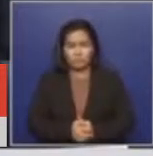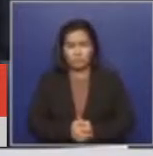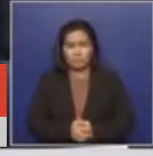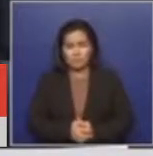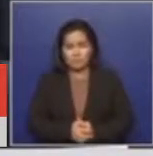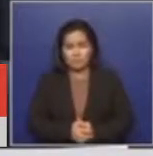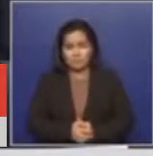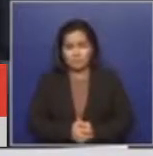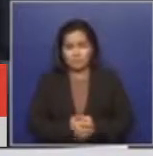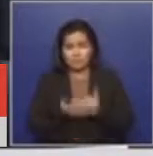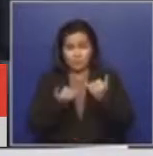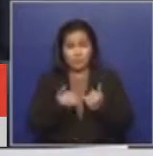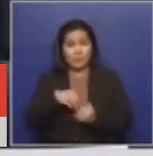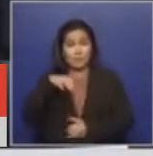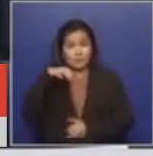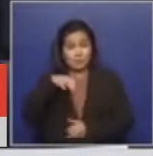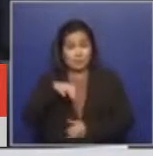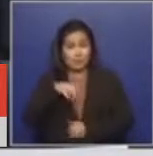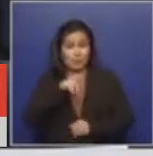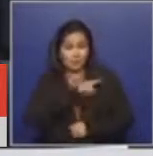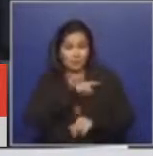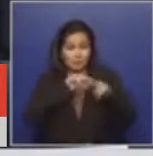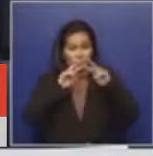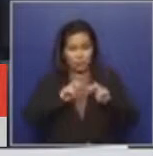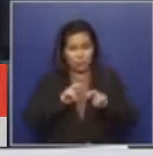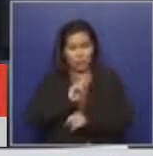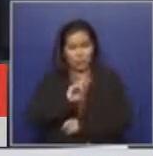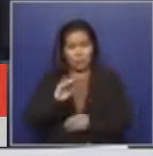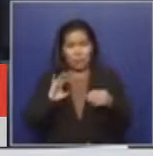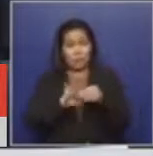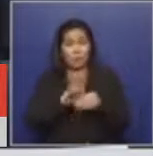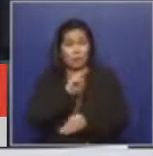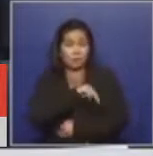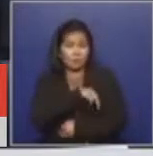ำนักงานวิจัยระบบสาธารณสุขเนี่ยน่าจะเป็น